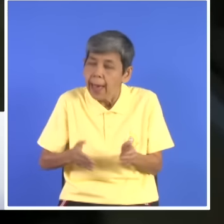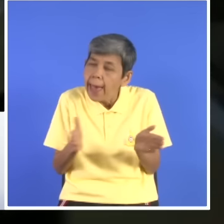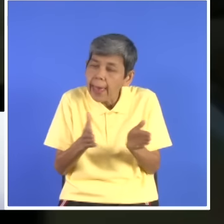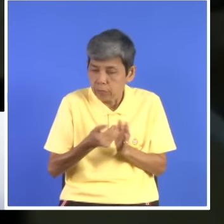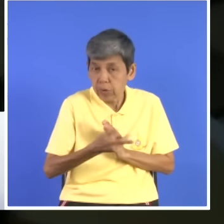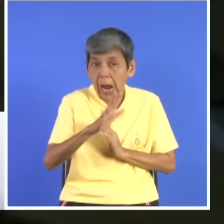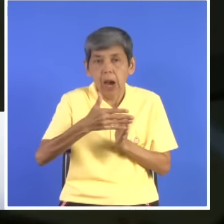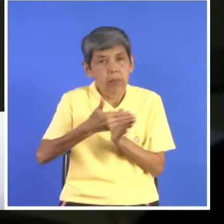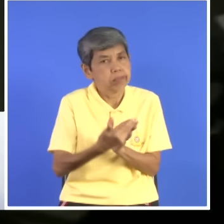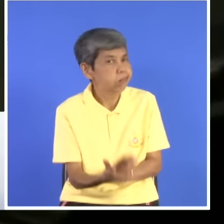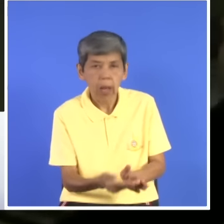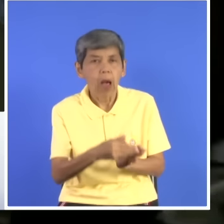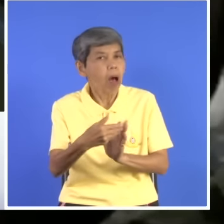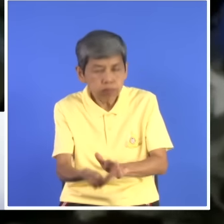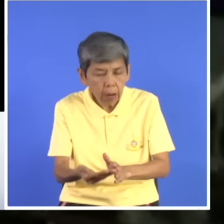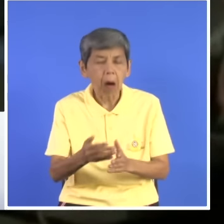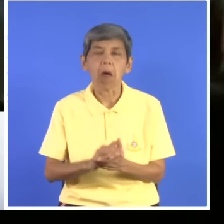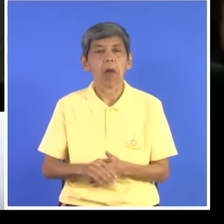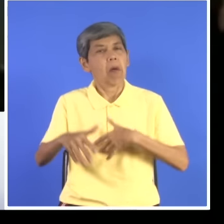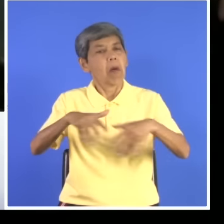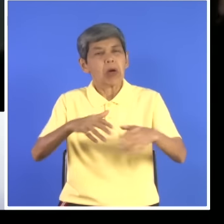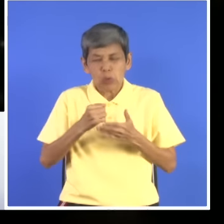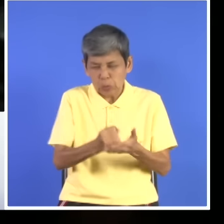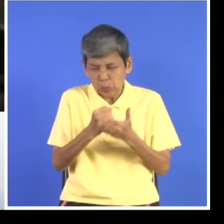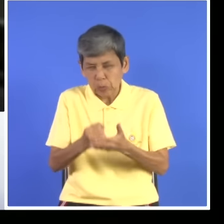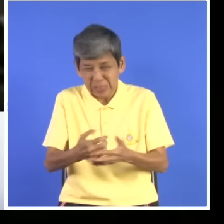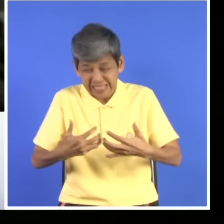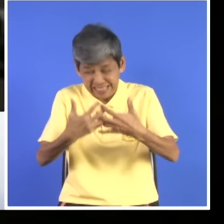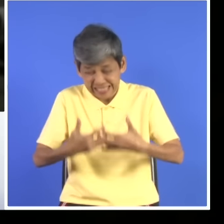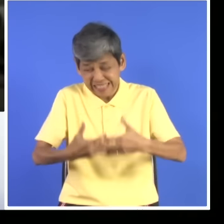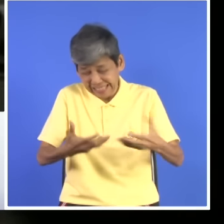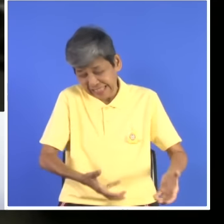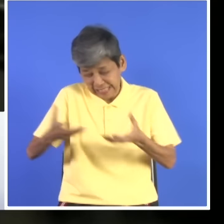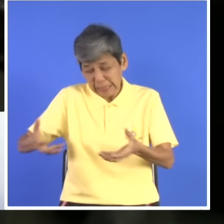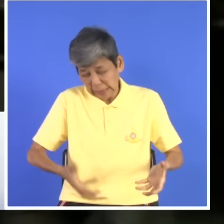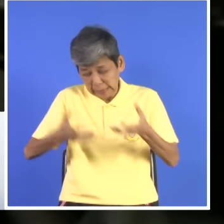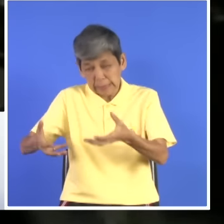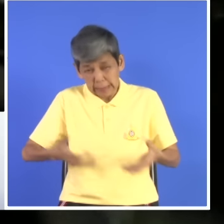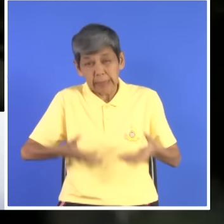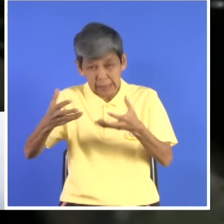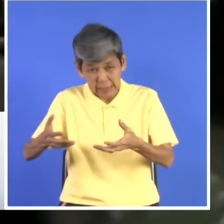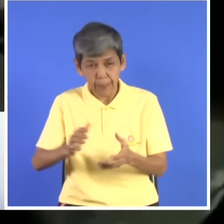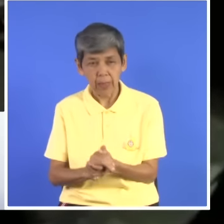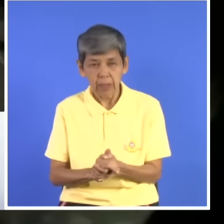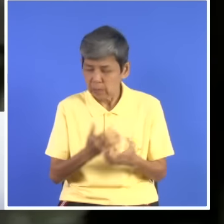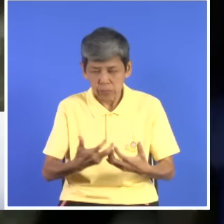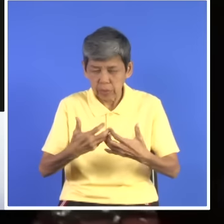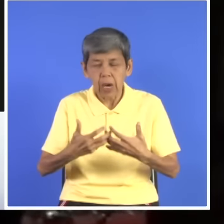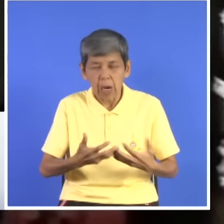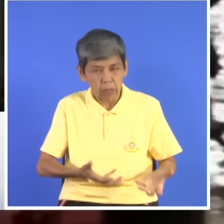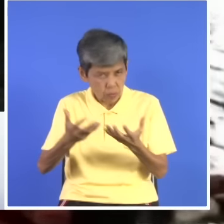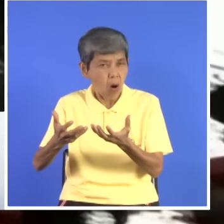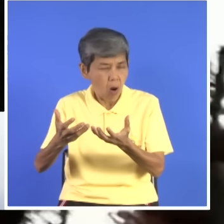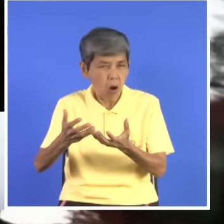ลำจมอยู่ใต้คลองเช่นเดียวกันชาวบ้านต้องช่วยกันนำเครื่องยนต์ขึ้นจากเรือขึ้นมาก่อนไม่ให้อุปกรณ์เสียหายไปมากกว่